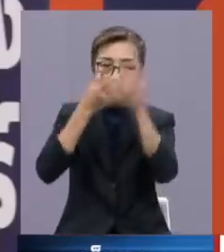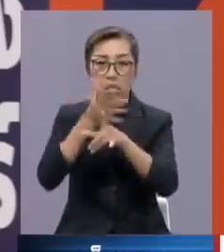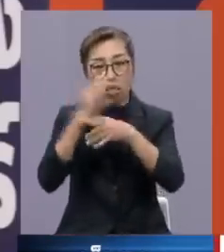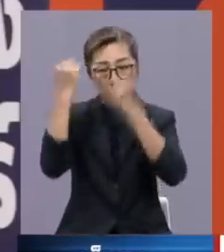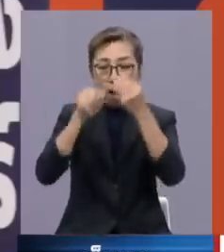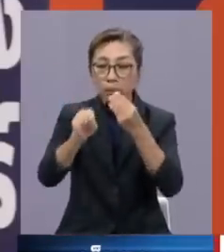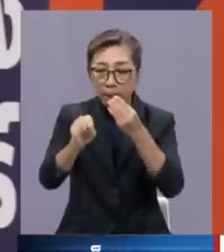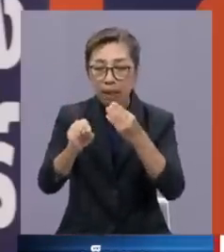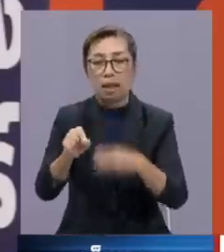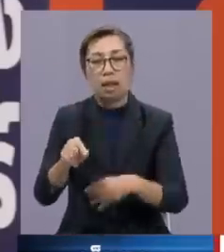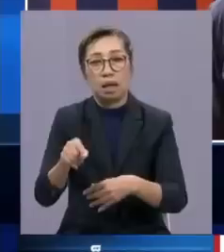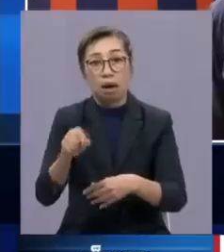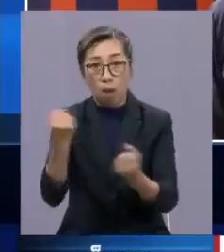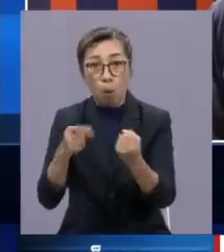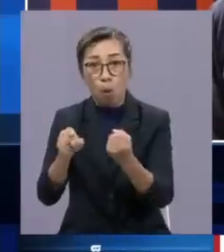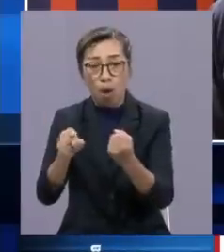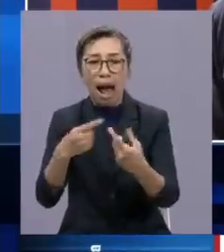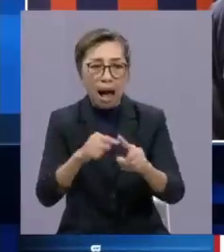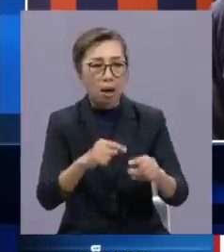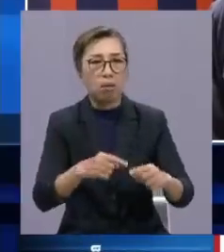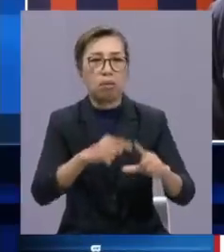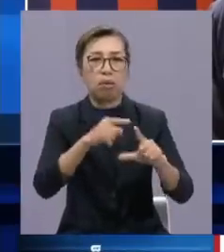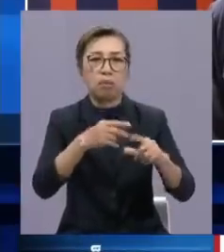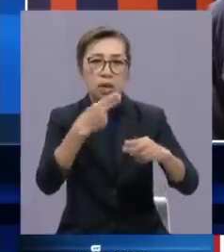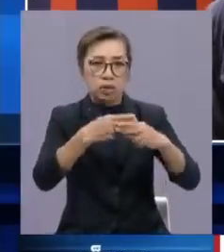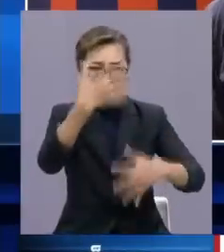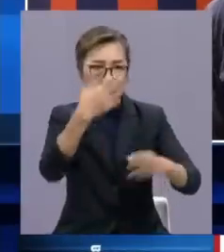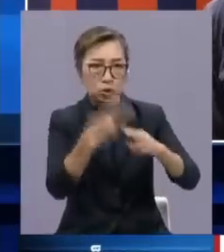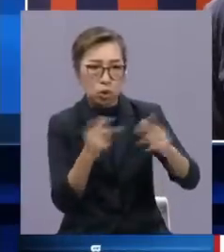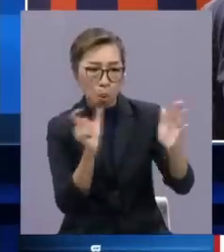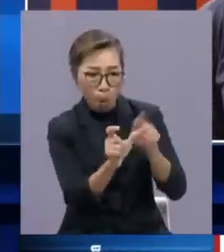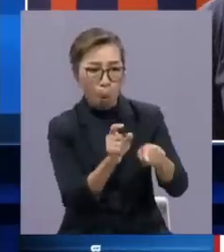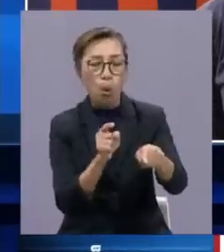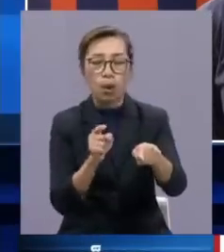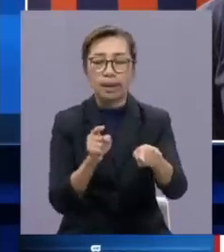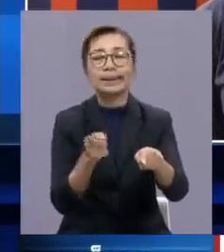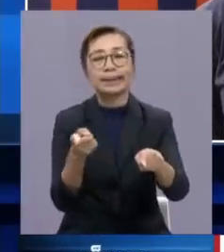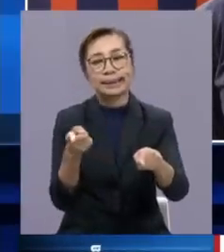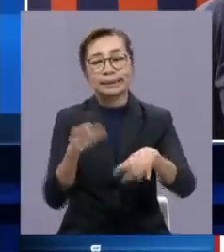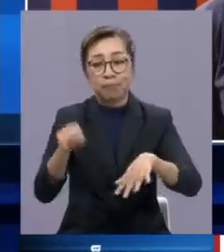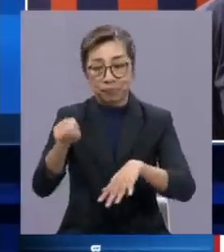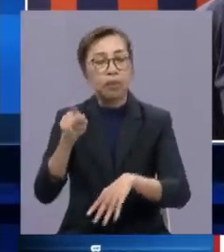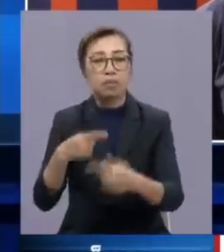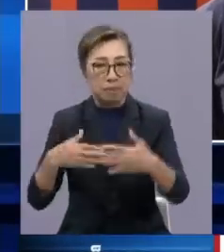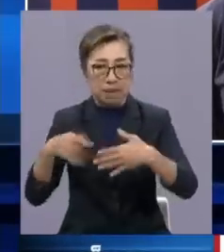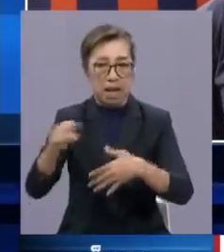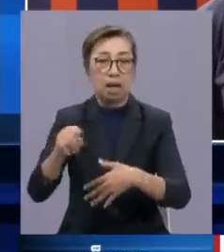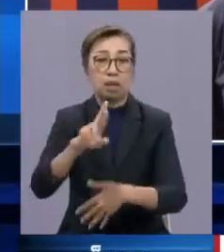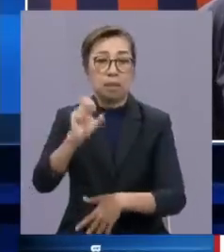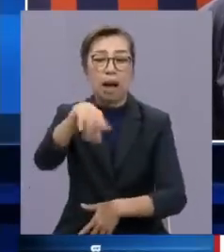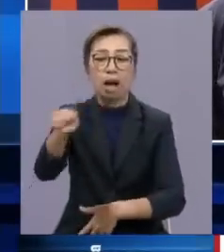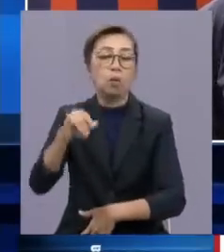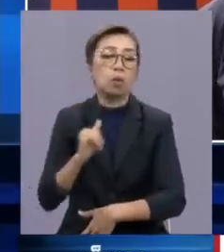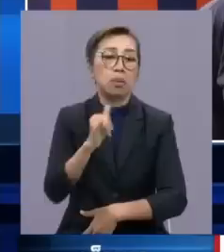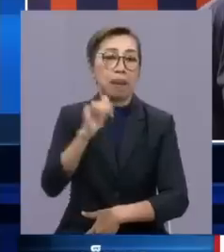ากฏอยู่ในส.ส.บัญชีรายชื่อมันก็เป็นตามขั้นตอนตามปกตินะฮะโดยบอกว่าเดี๋ยวคุณณัฐิพัฒน์เนี่ยต้องเข้าไปปฏิญาณตนในที่ประชุมสภาก่อน